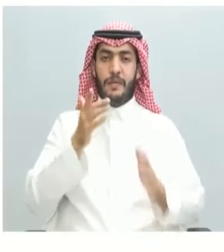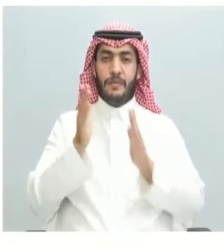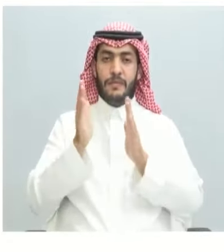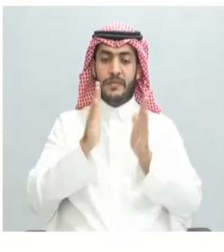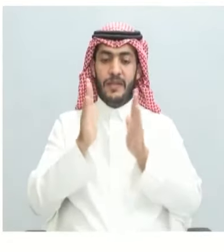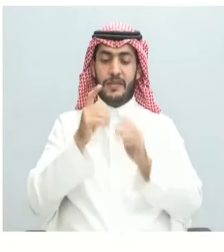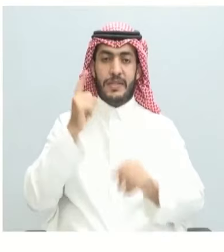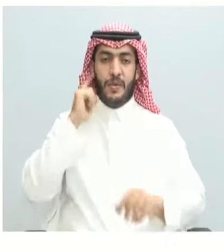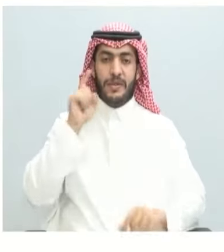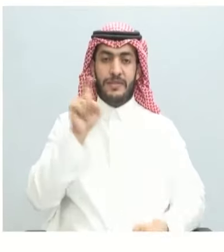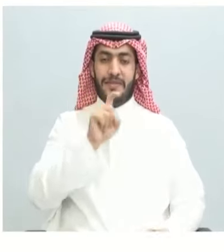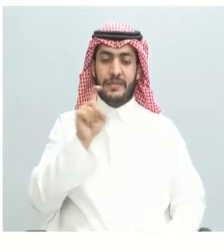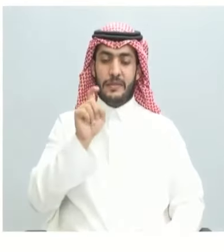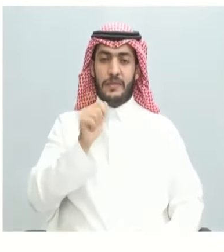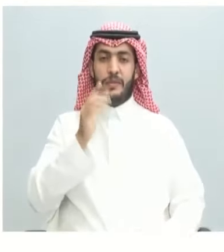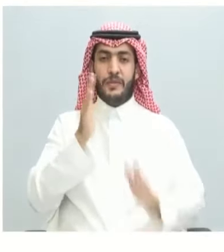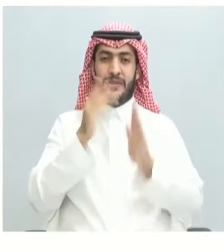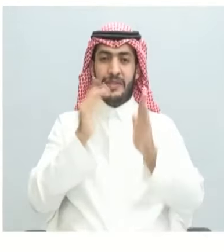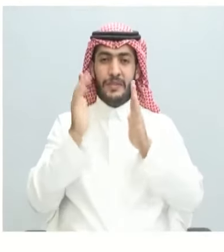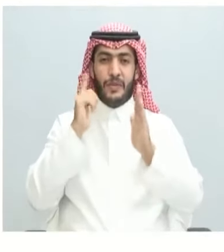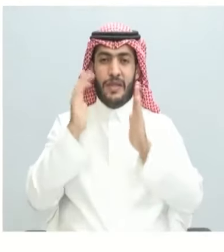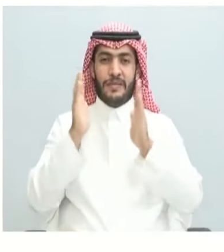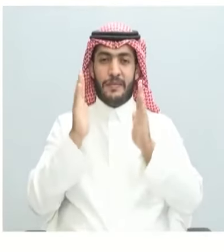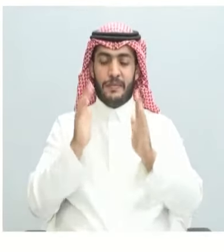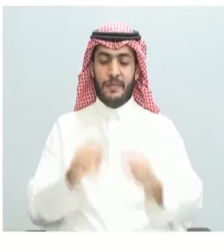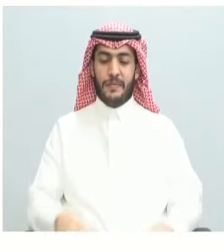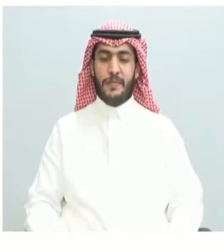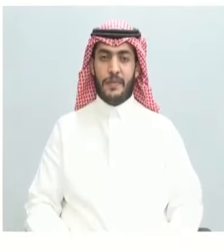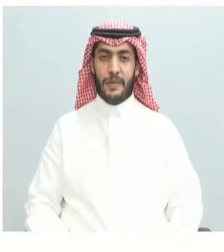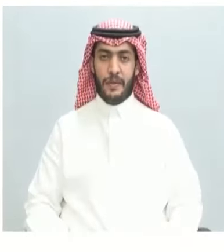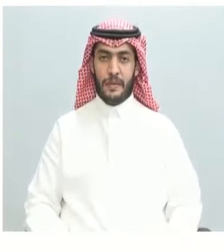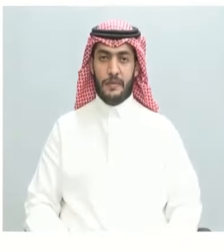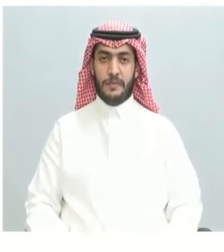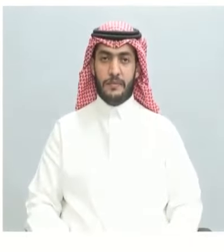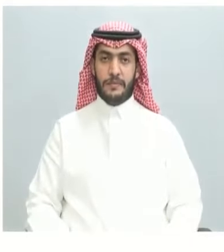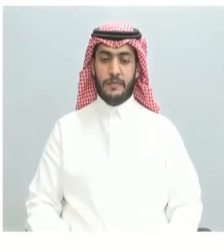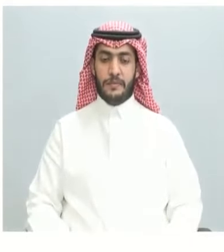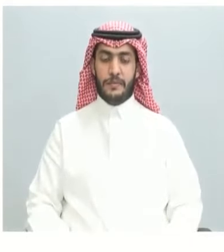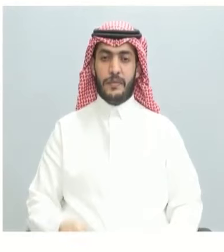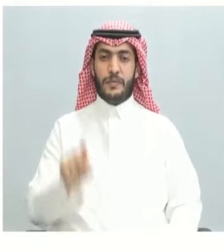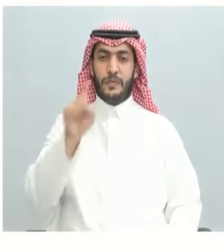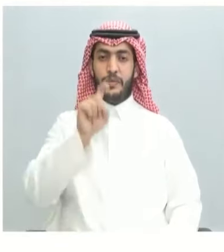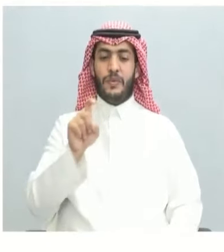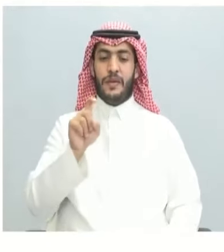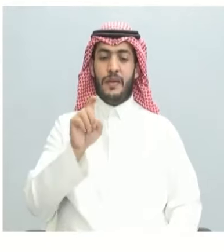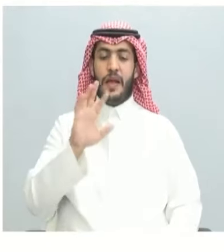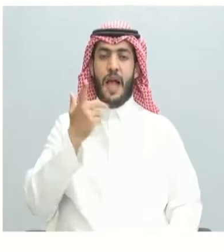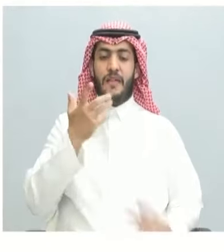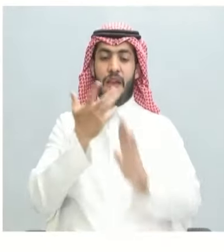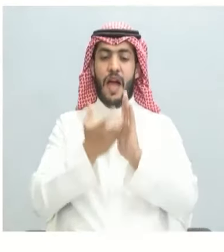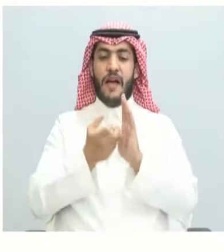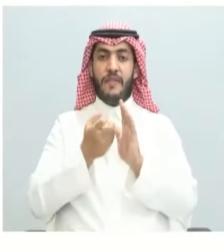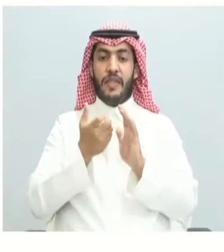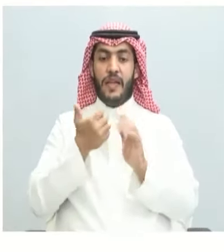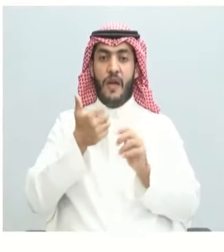فنستطيع سماع الجزء المحدد من الصوت طيب سؤال اخر كيف نحفظ